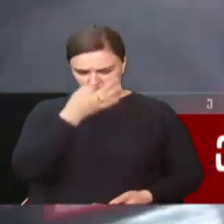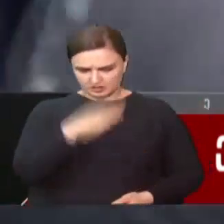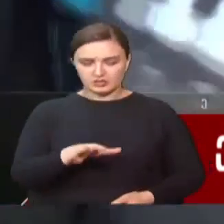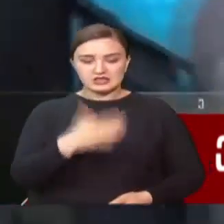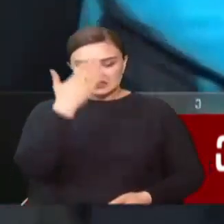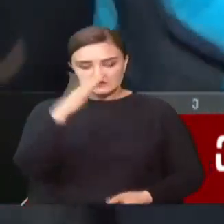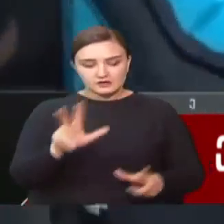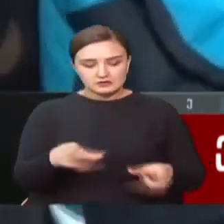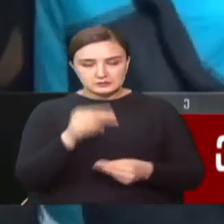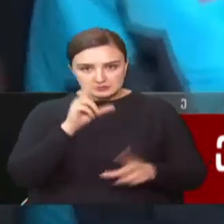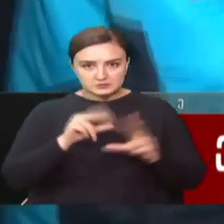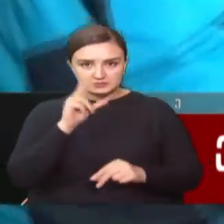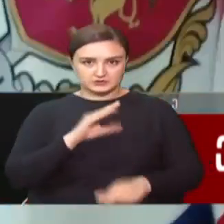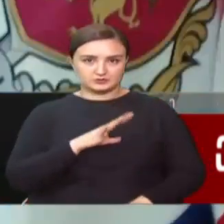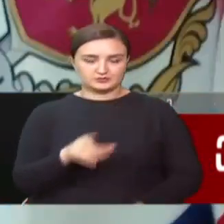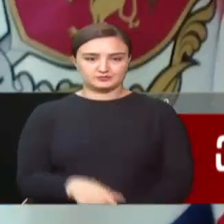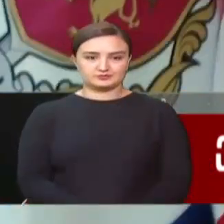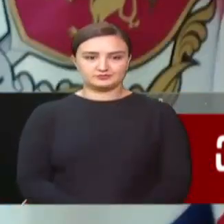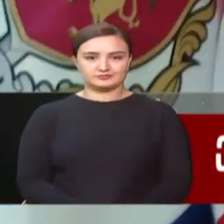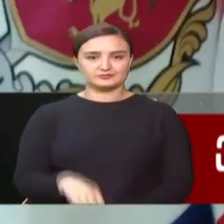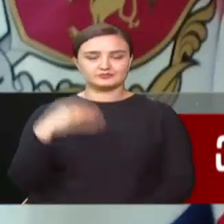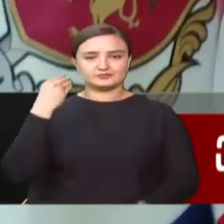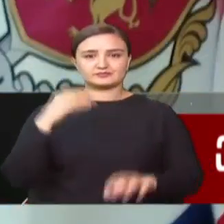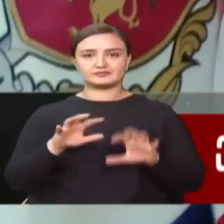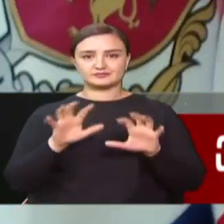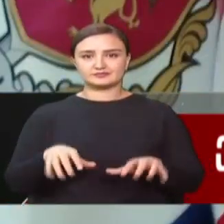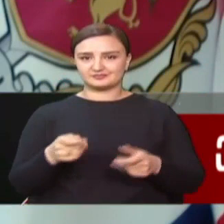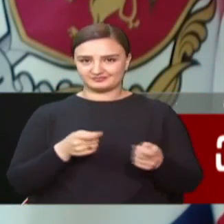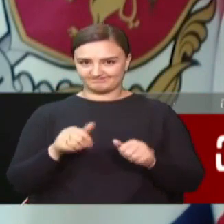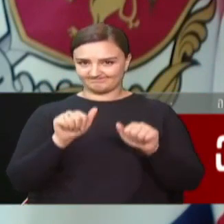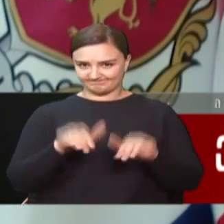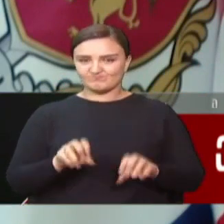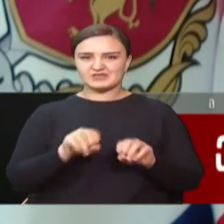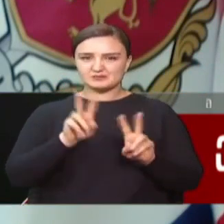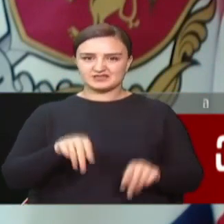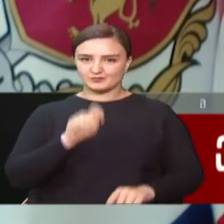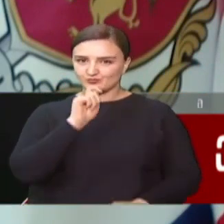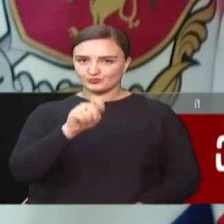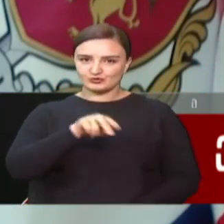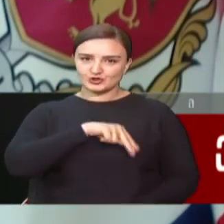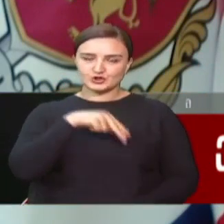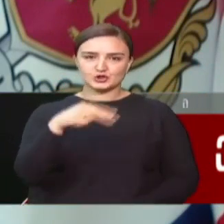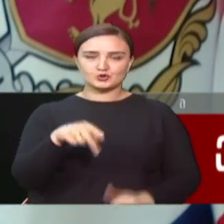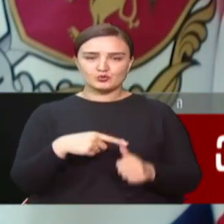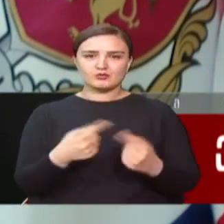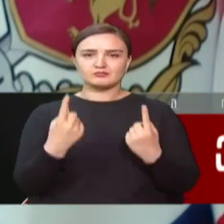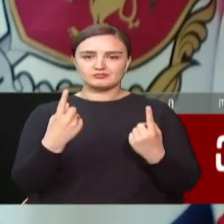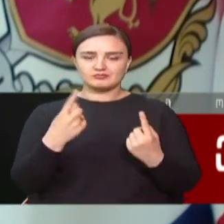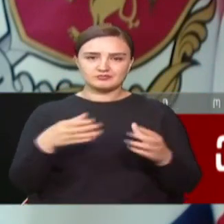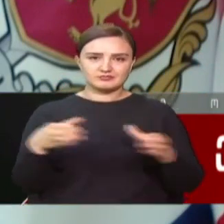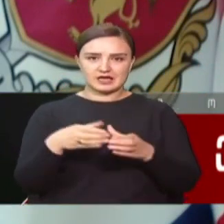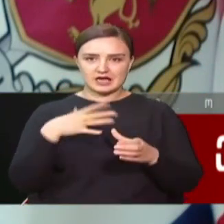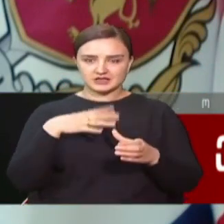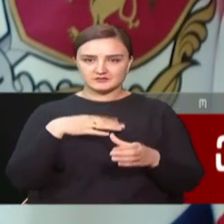სიცოცხლის გადარჩენას ცდილობდნენ. Თურქეთის პრეზიდენტის გადაწყვეტილებით სპეციალური ჯილდო, უმაღლესი თავდადების ორდენი, რომელიც